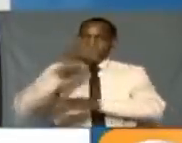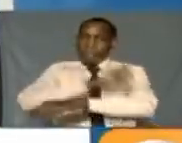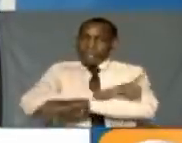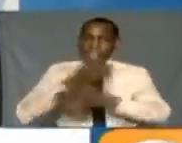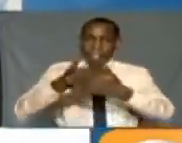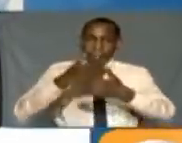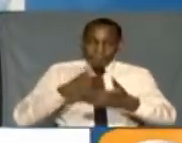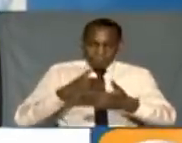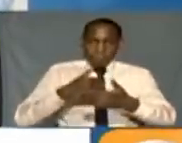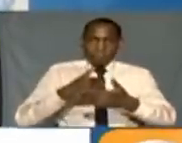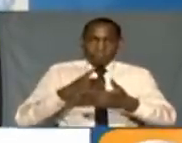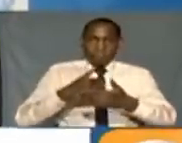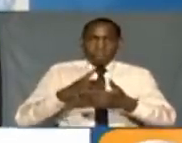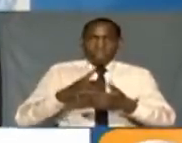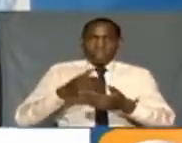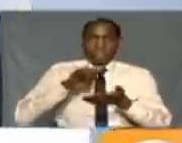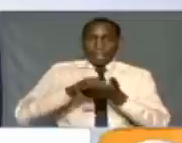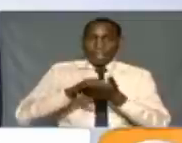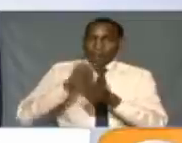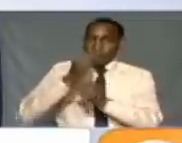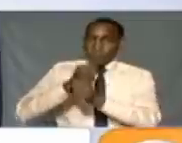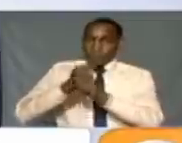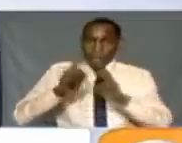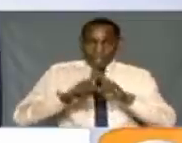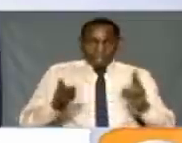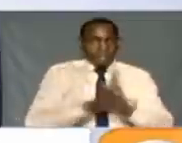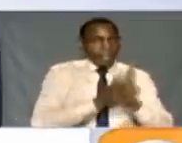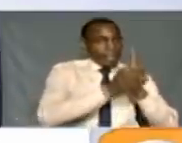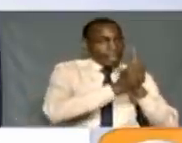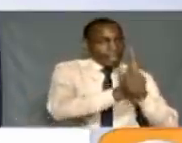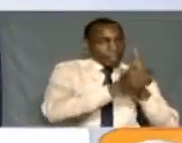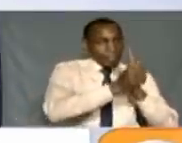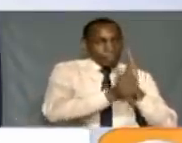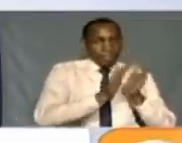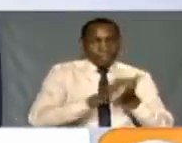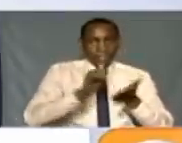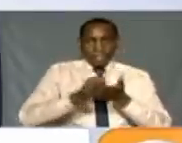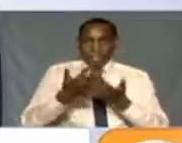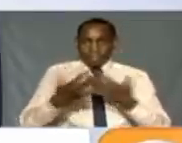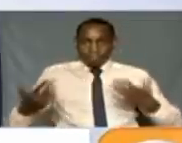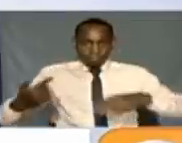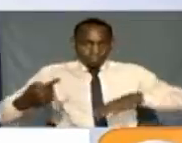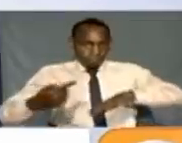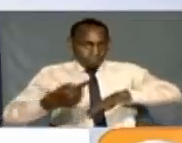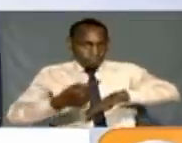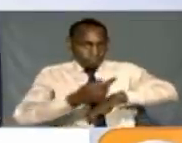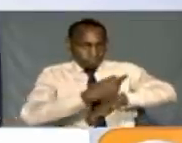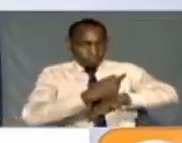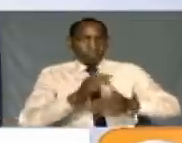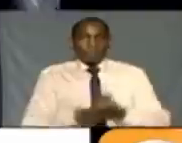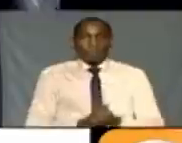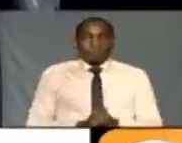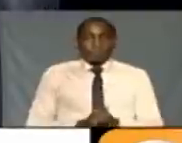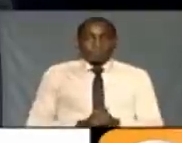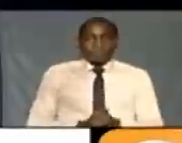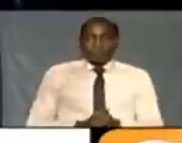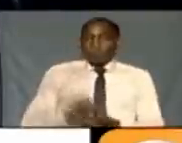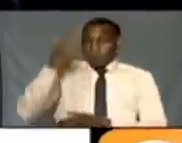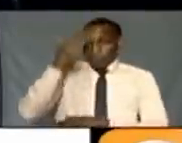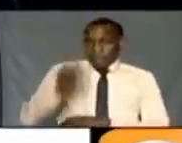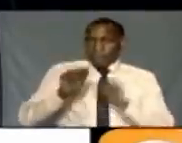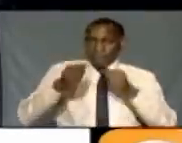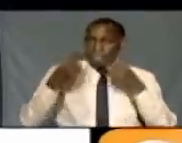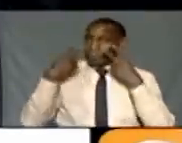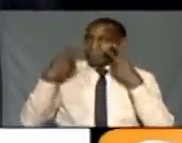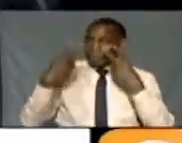ya siku ya shughuli yenyewe. Wataalamu huingiza kifaa chenye mwanga katika uzazi wake ili kuona